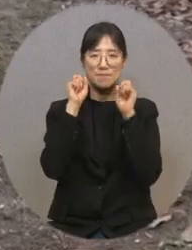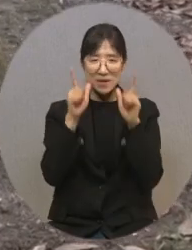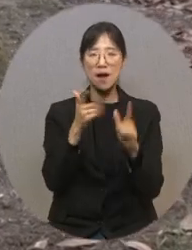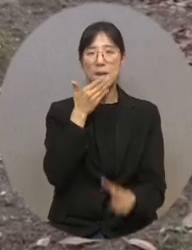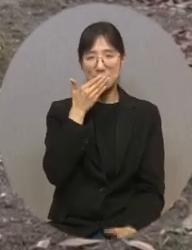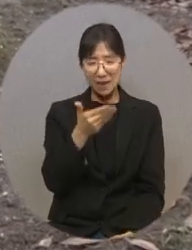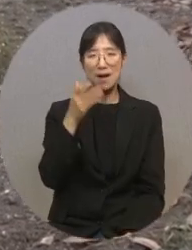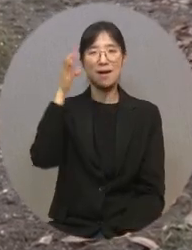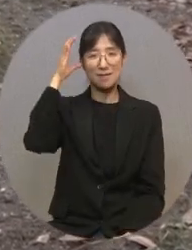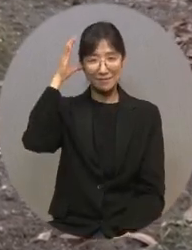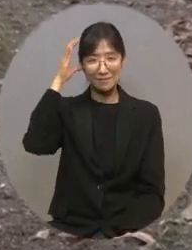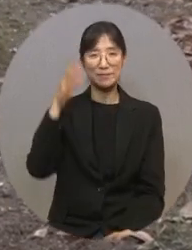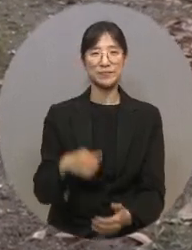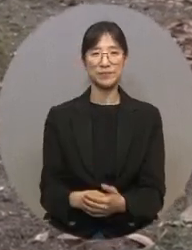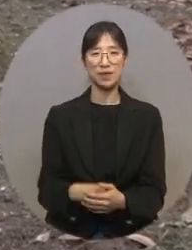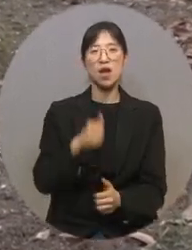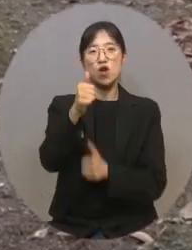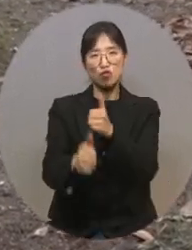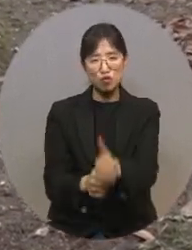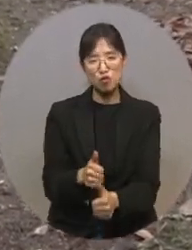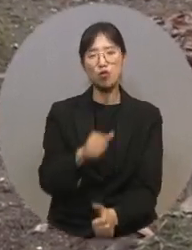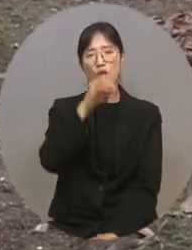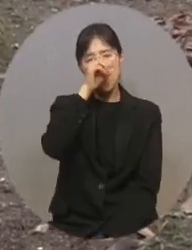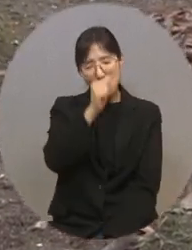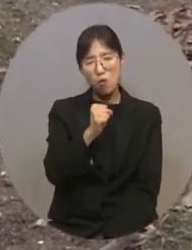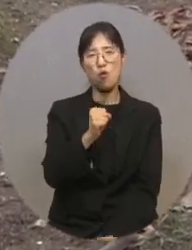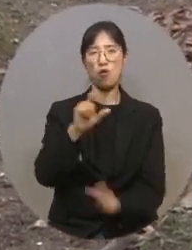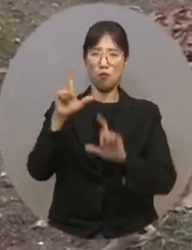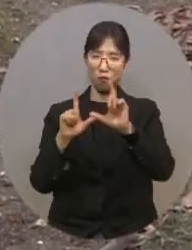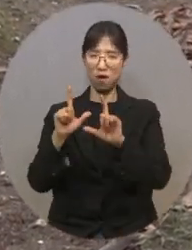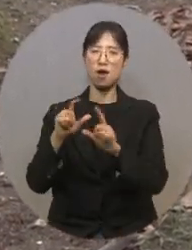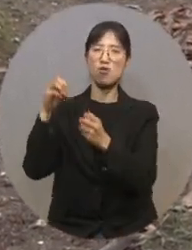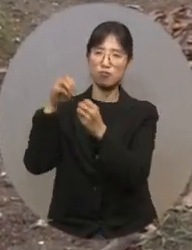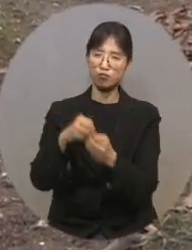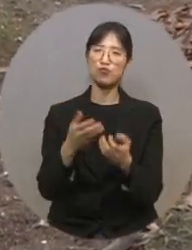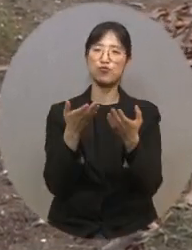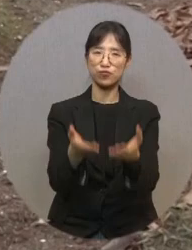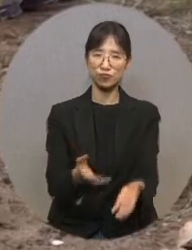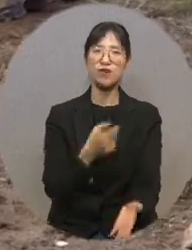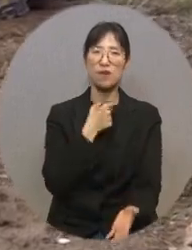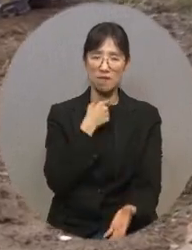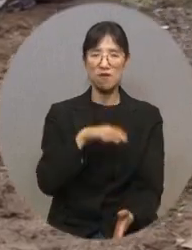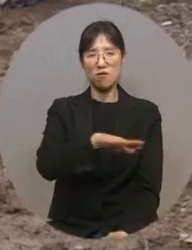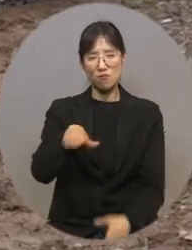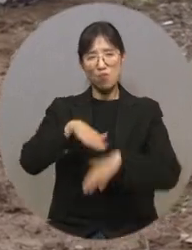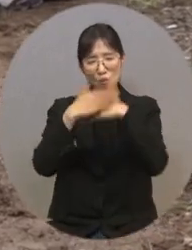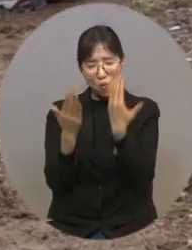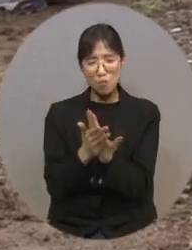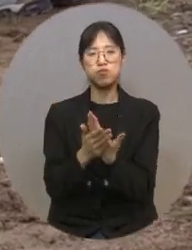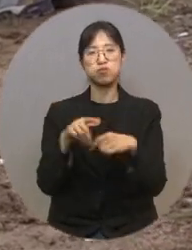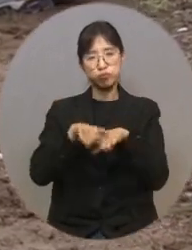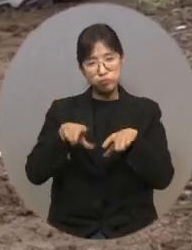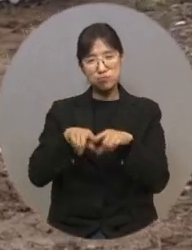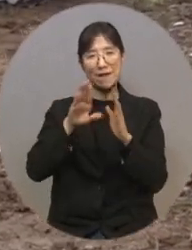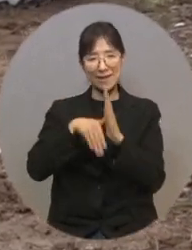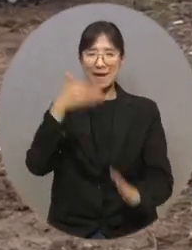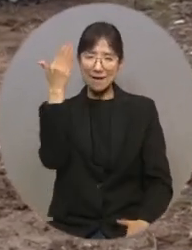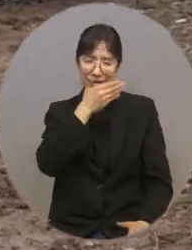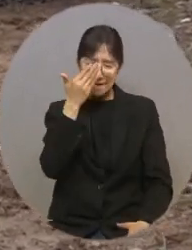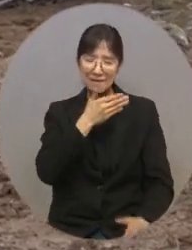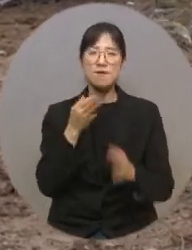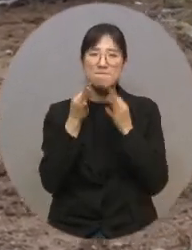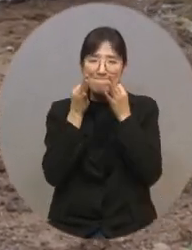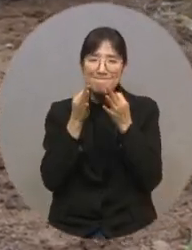것으로 기대한다며 후손들에게 더 나은 자연환경을 물려주기 위해 우리 모두의 일상 속에서 깨끗한